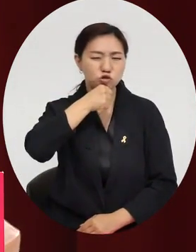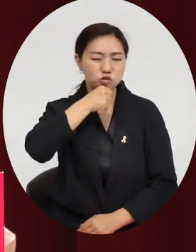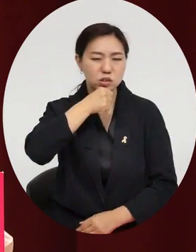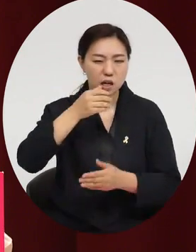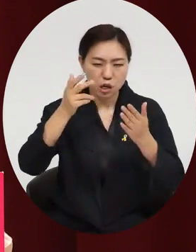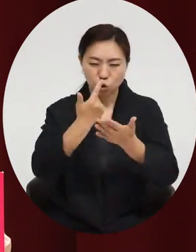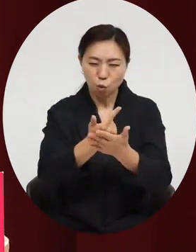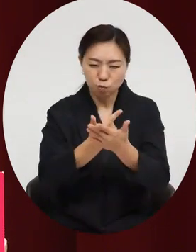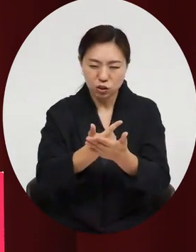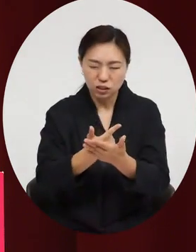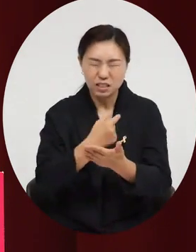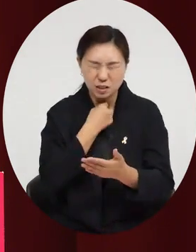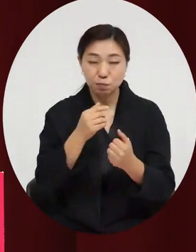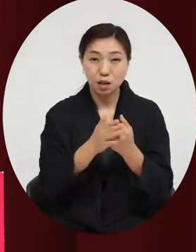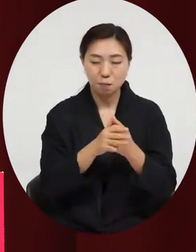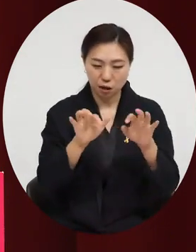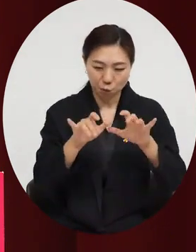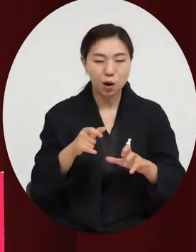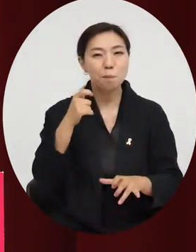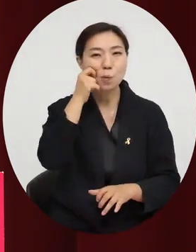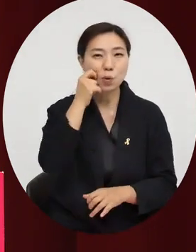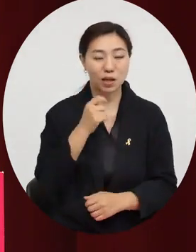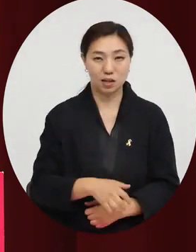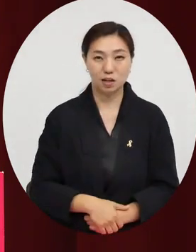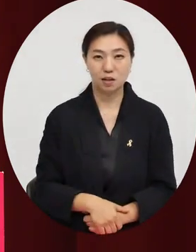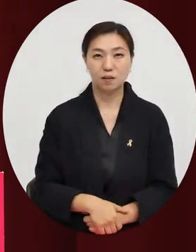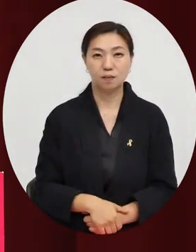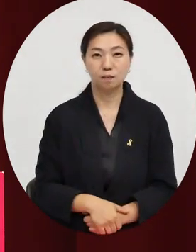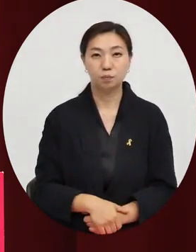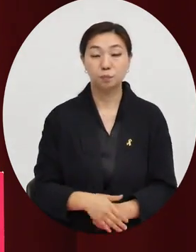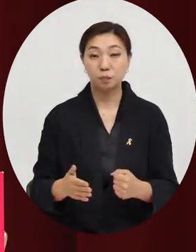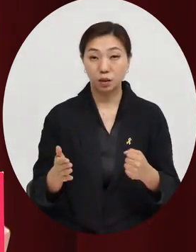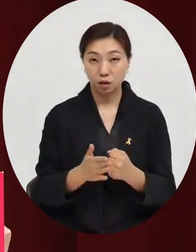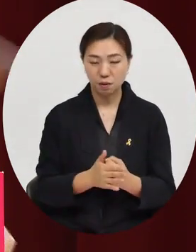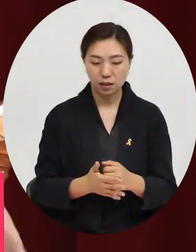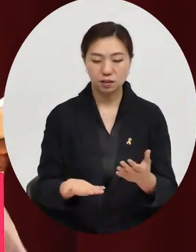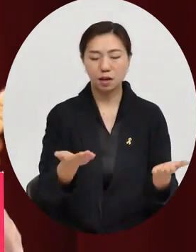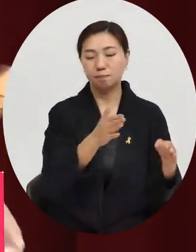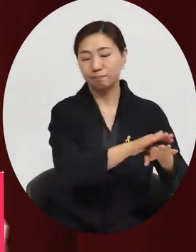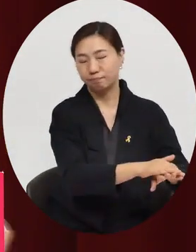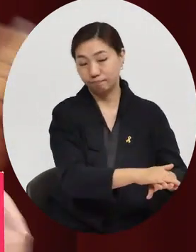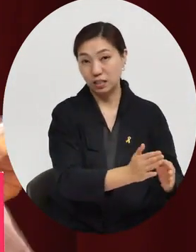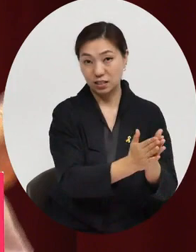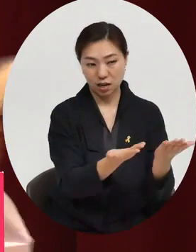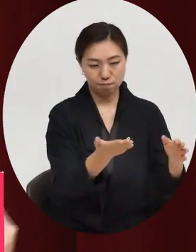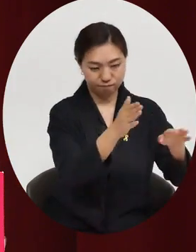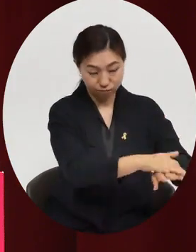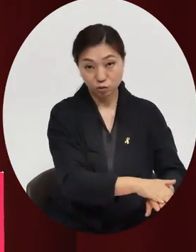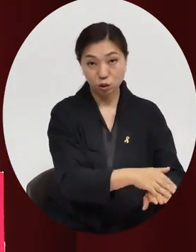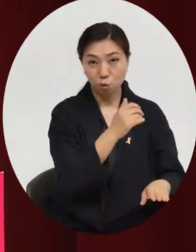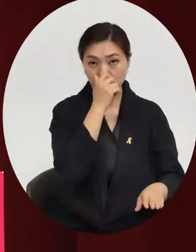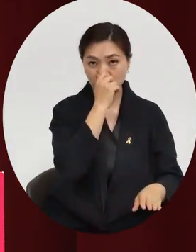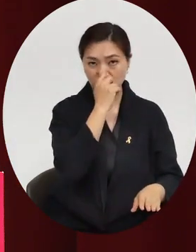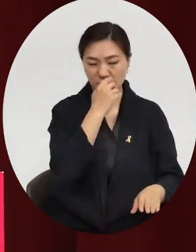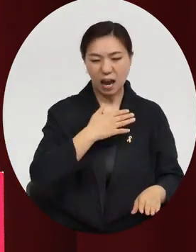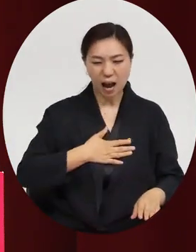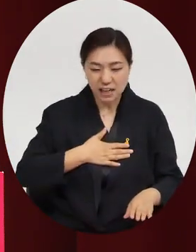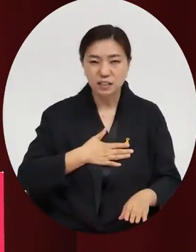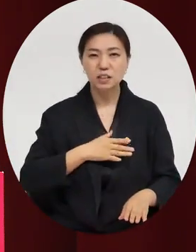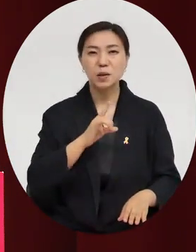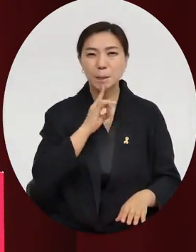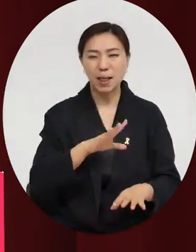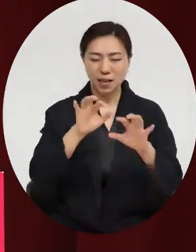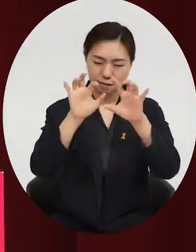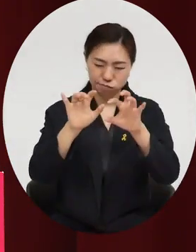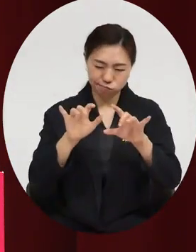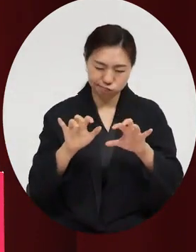때문에 한 줄도 못 나가는 거예요. 그러니까 딱 덮어놓고 책도 볼거 없고 내 아는 거를